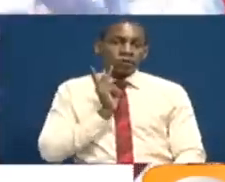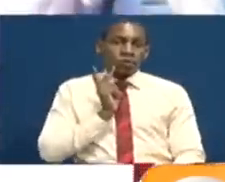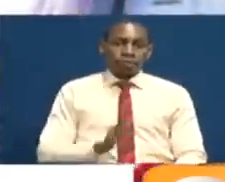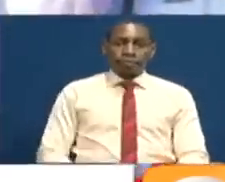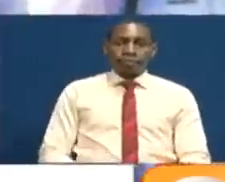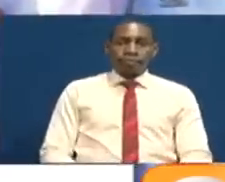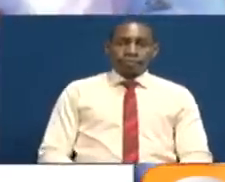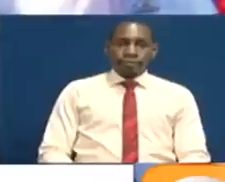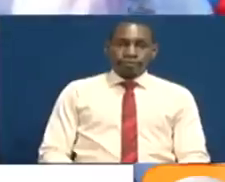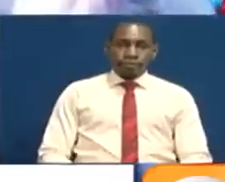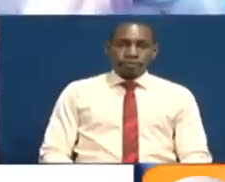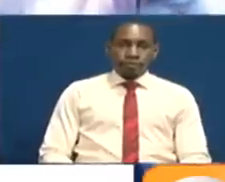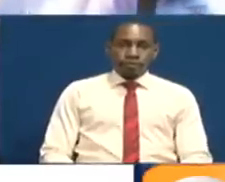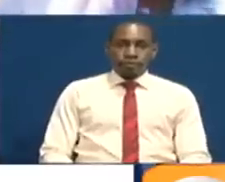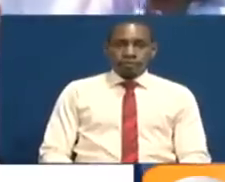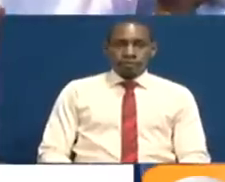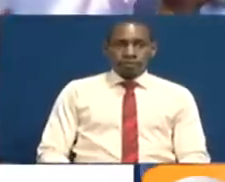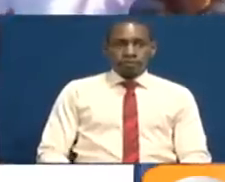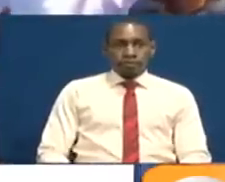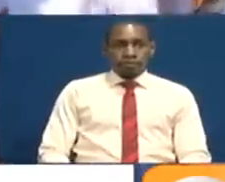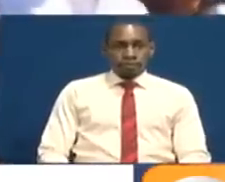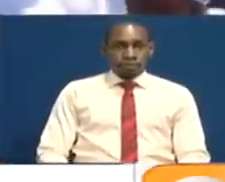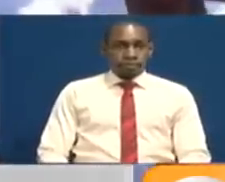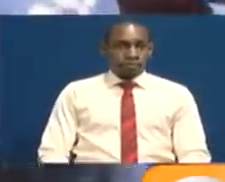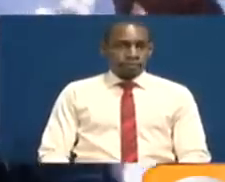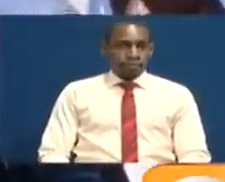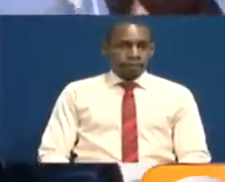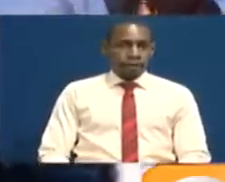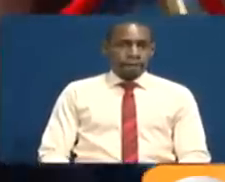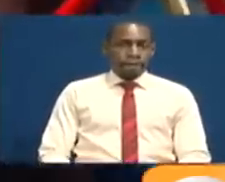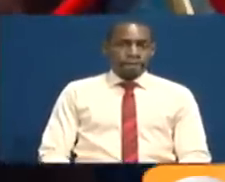Musyoka. Francis Gashuri, Runinga ya Citizen.